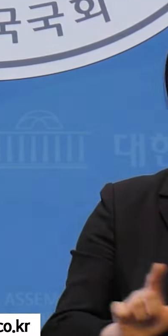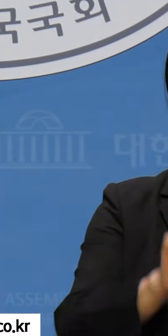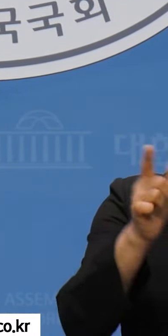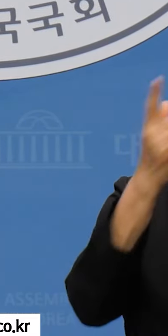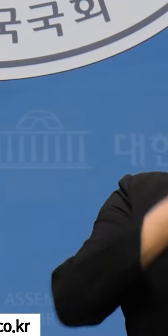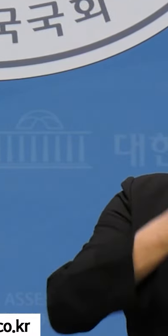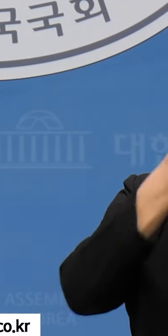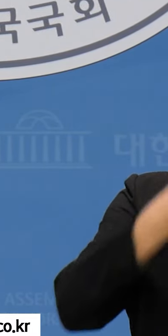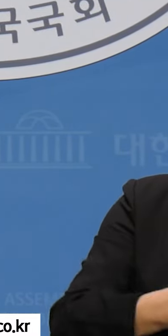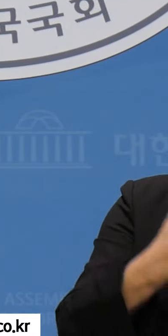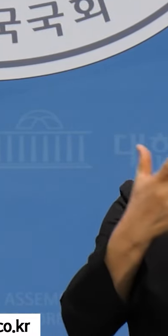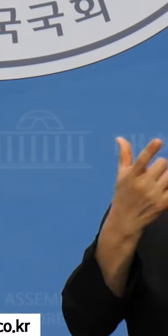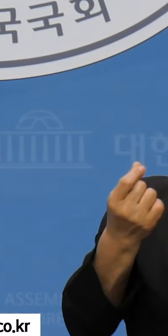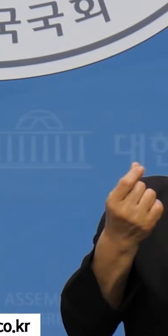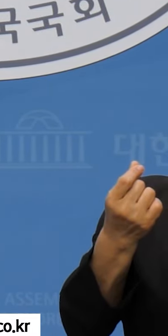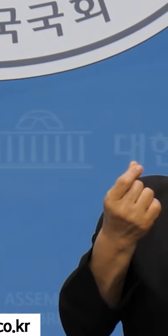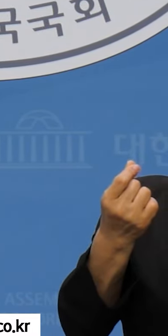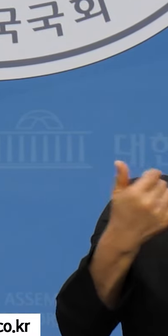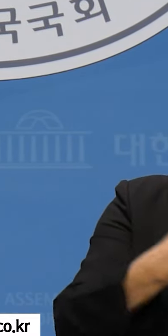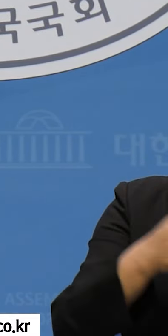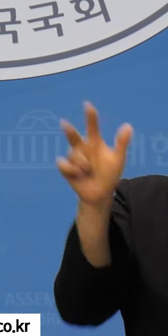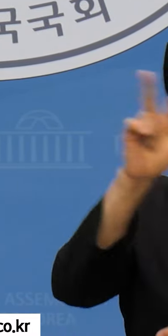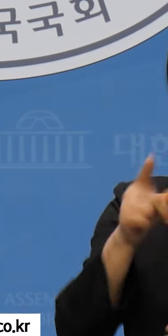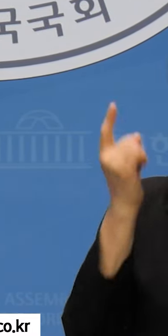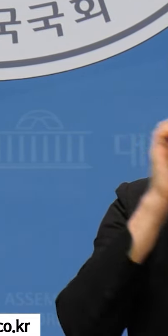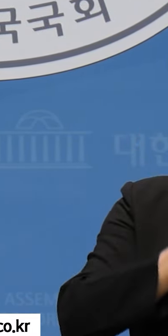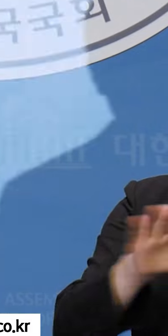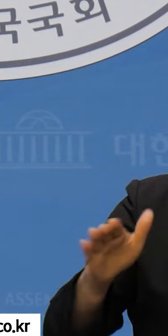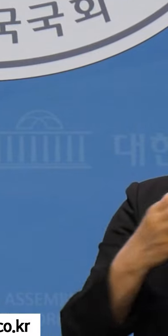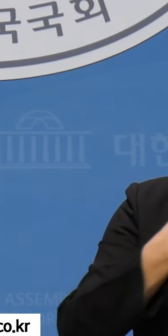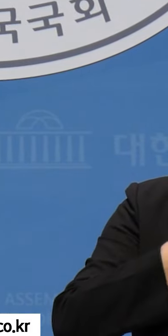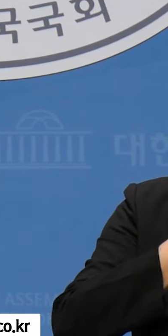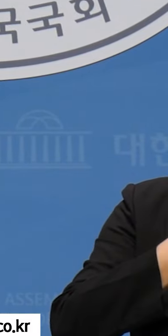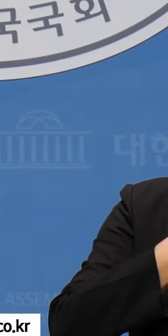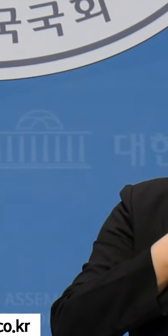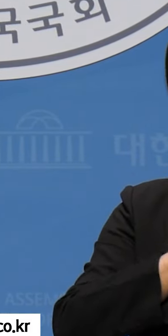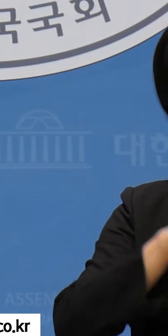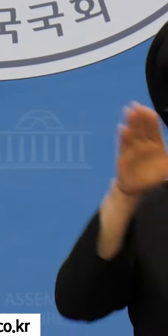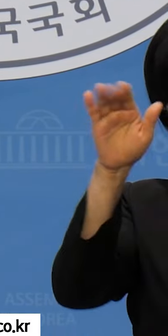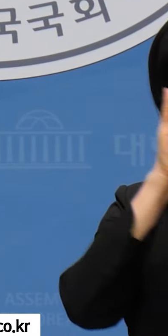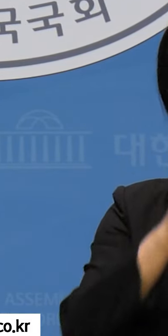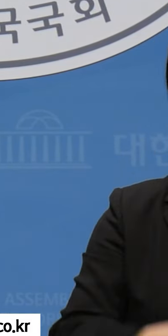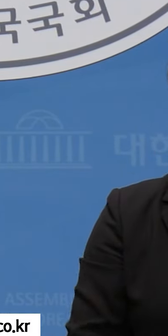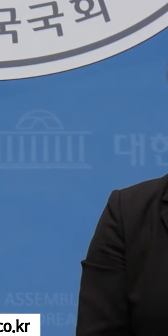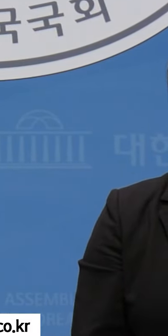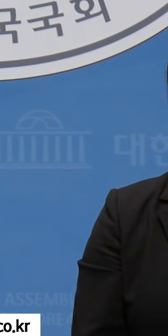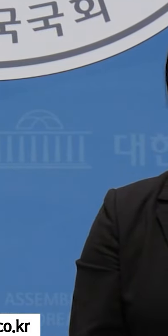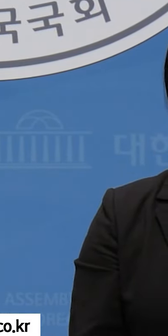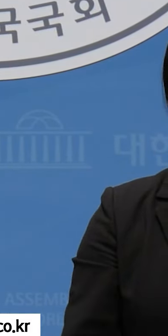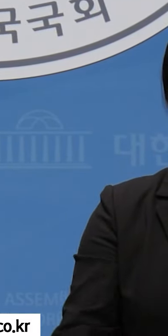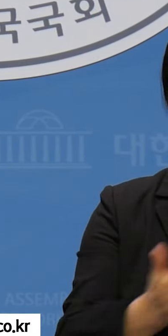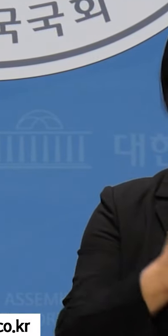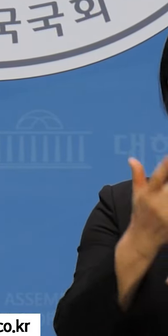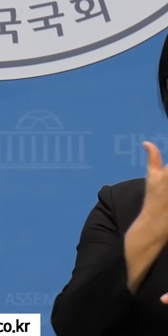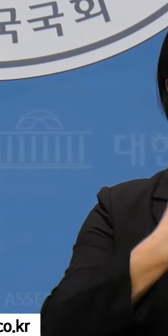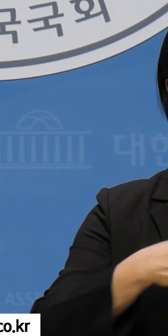더 힘들어질 것이며 한반도 평화는 위기로 치달을 것입니다. 그래서